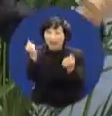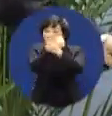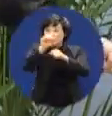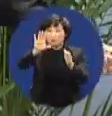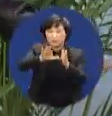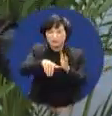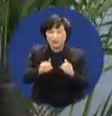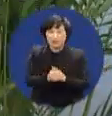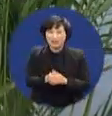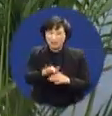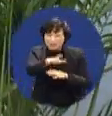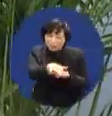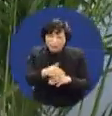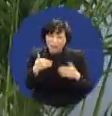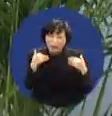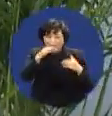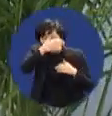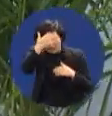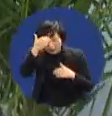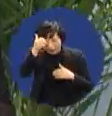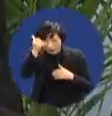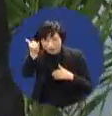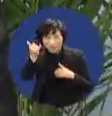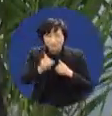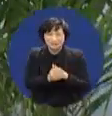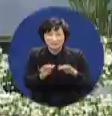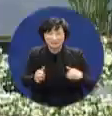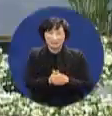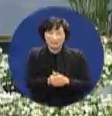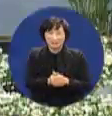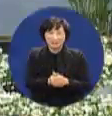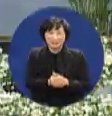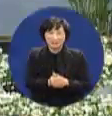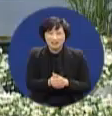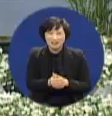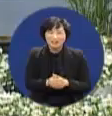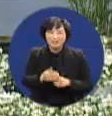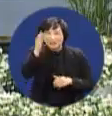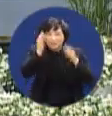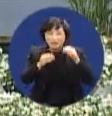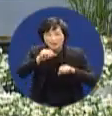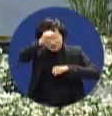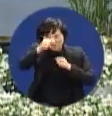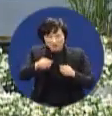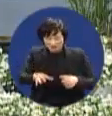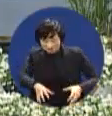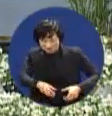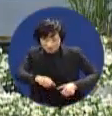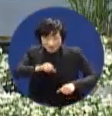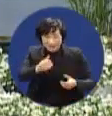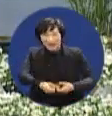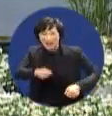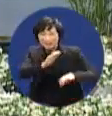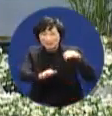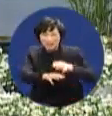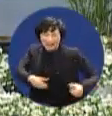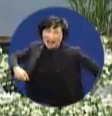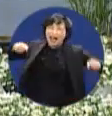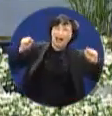시골 노인들도 집세기를 벗어서 막 양손에 들고 막 대한독립